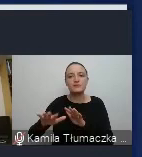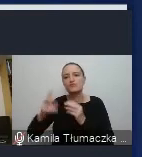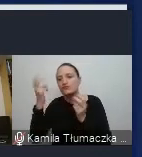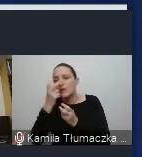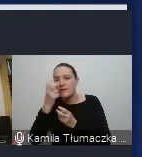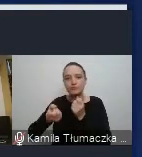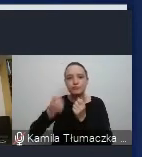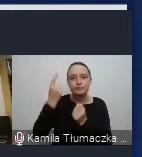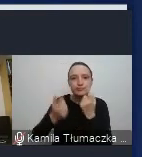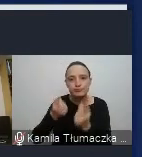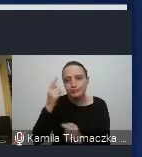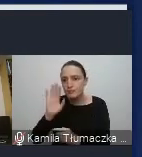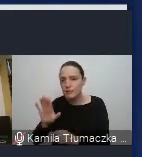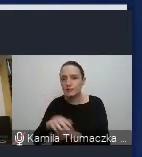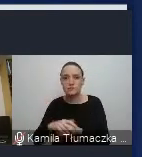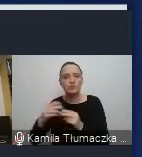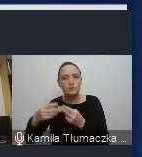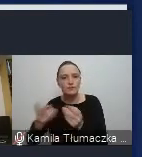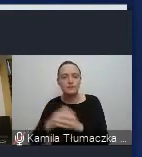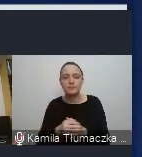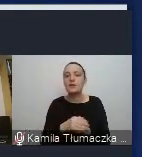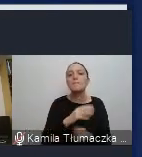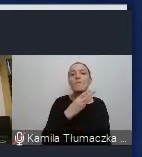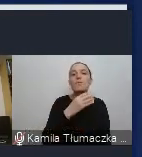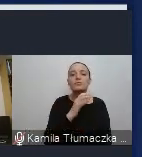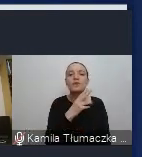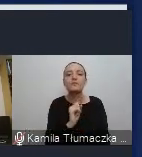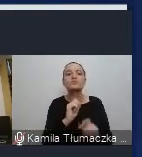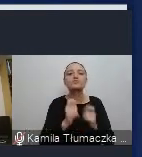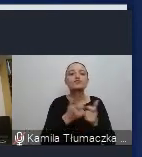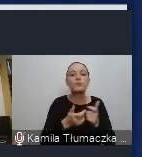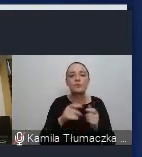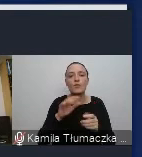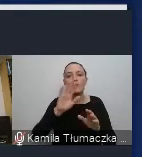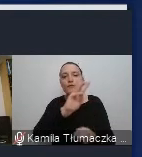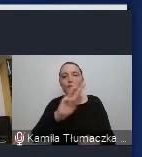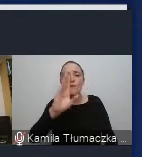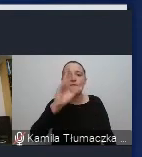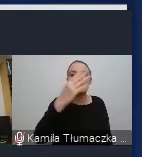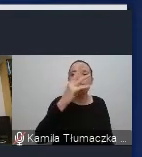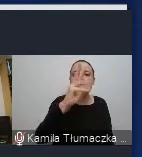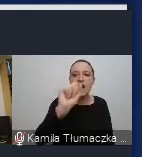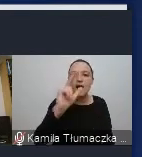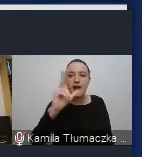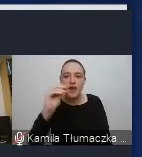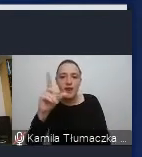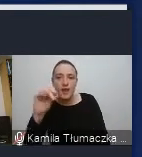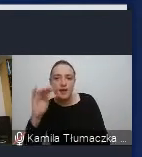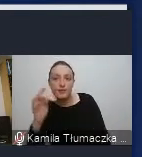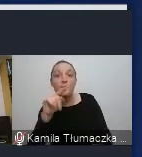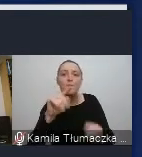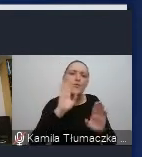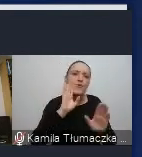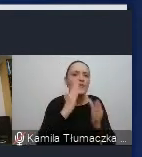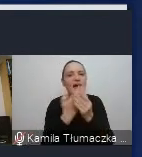ciekawych pomysłów. Natomiast co pani Monika zrobiła w Wakelecie? Ano, podobnie jak ja, karty na Pinterestie, pani